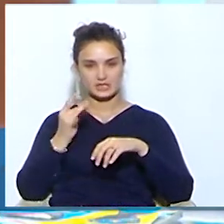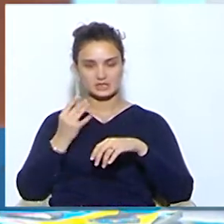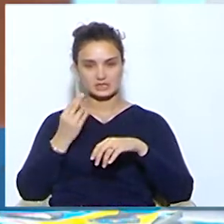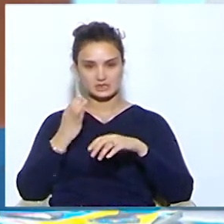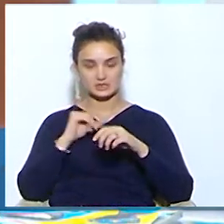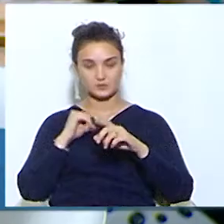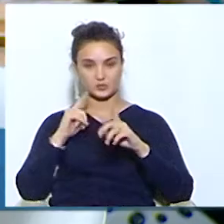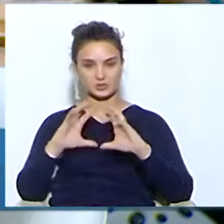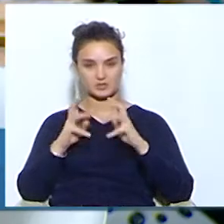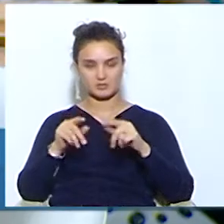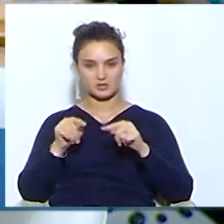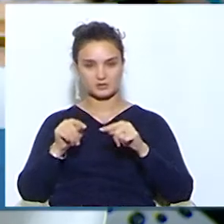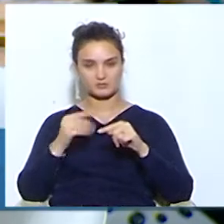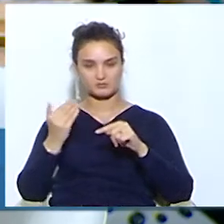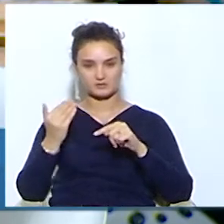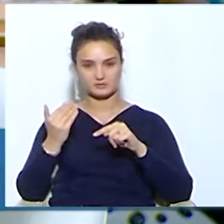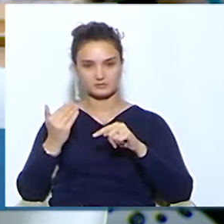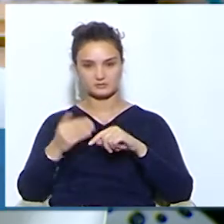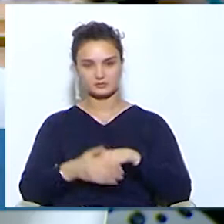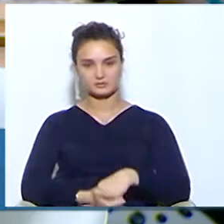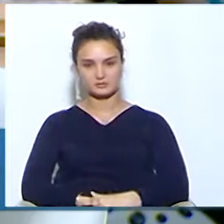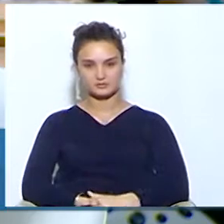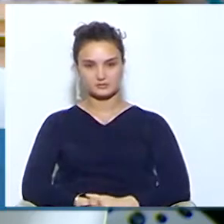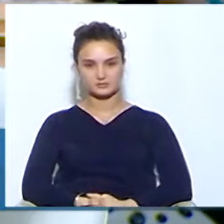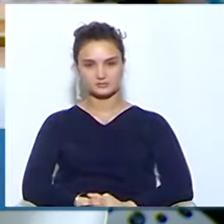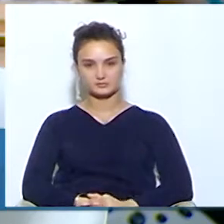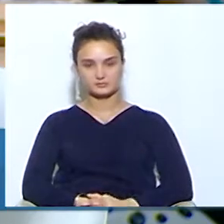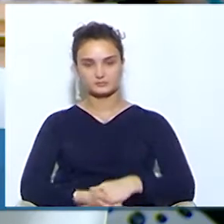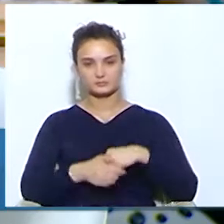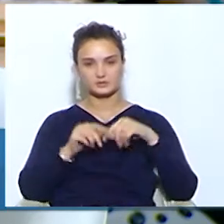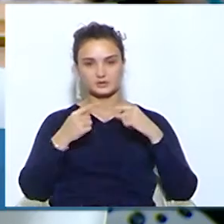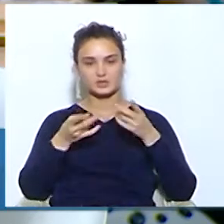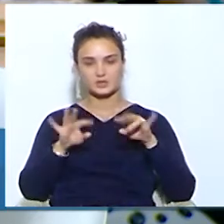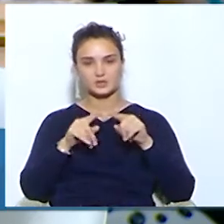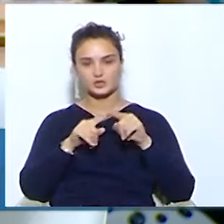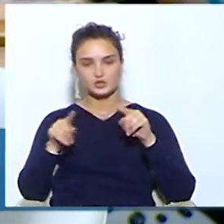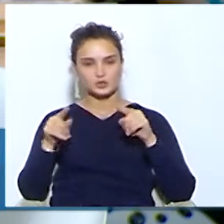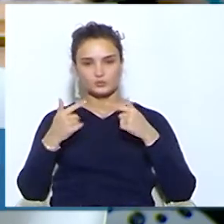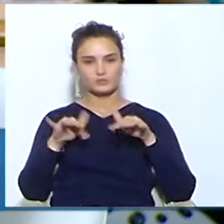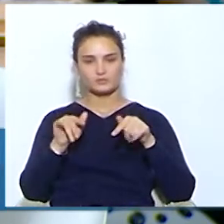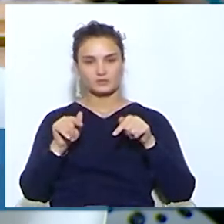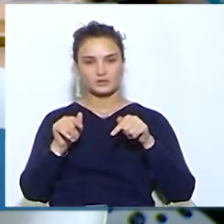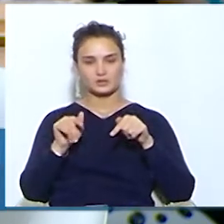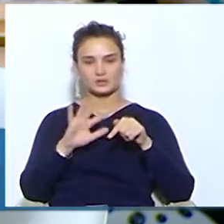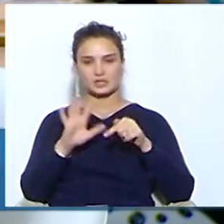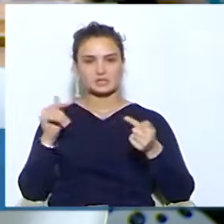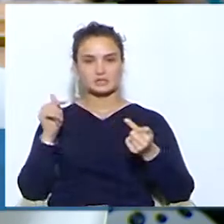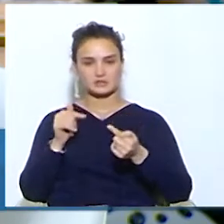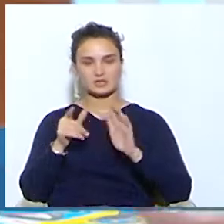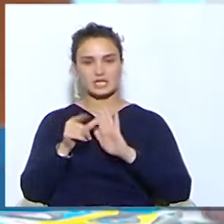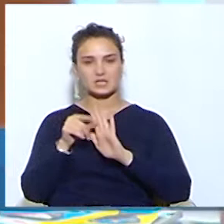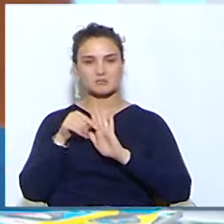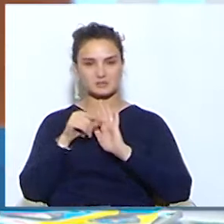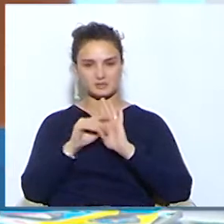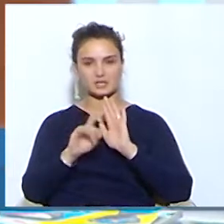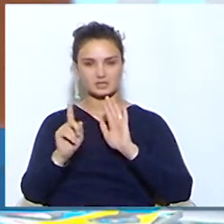თვითონ სამყარო. მისთვის და დანარჩენი უკვე გაუფასურებული არასათანადო თანხლები